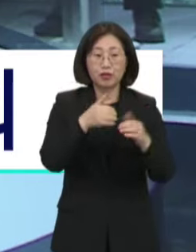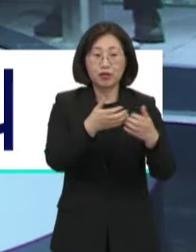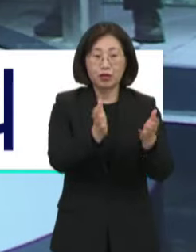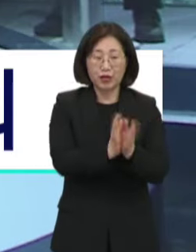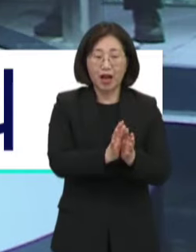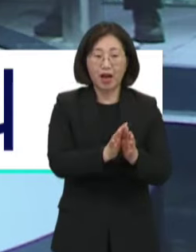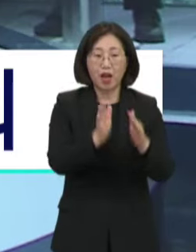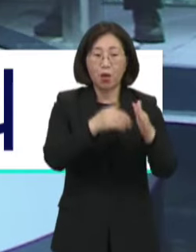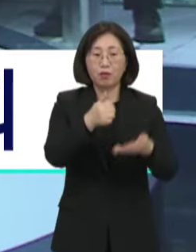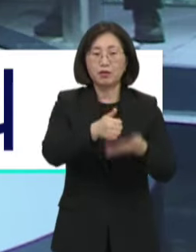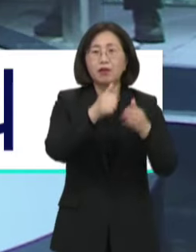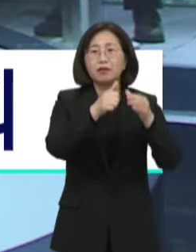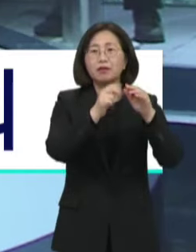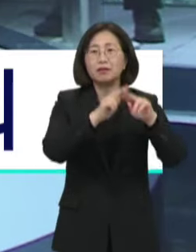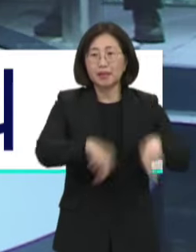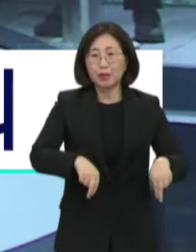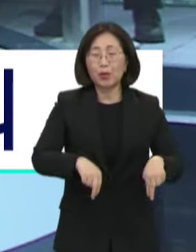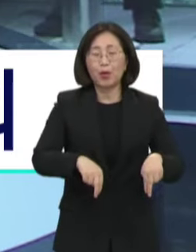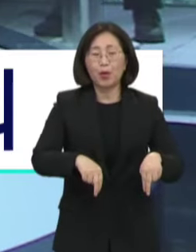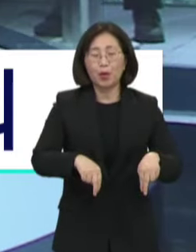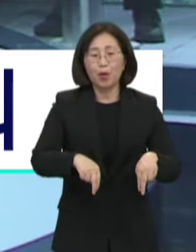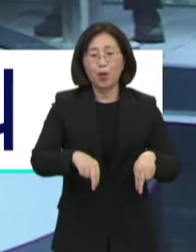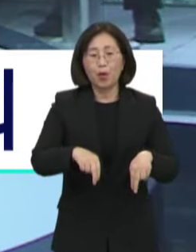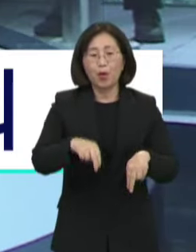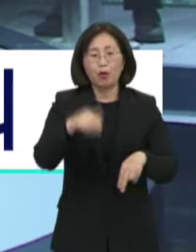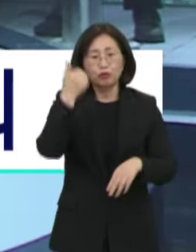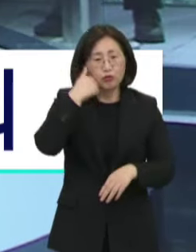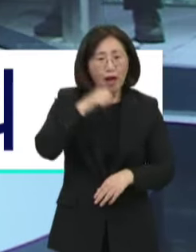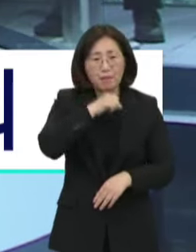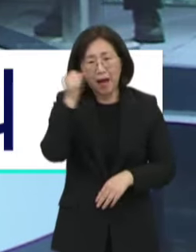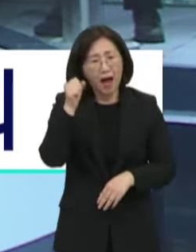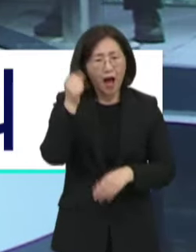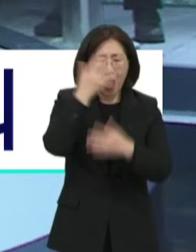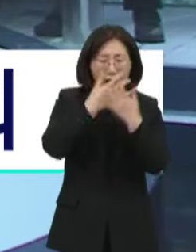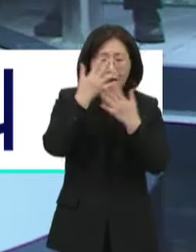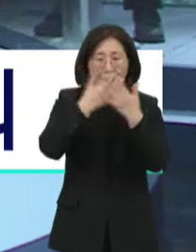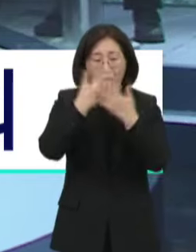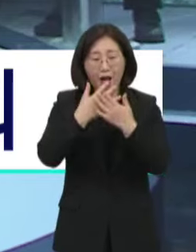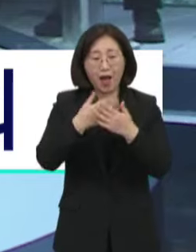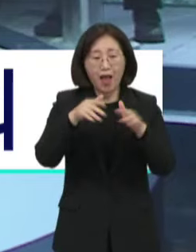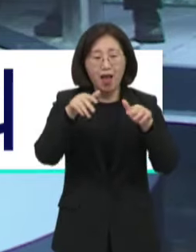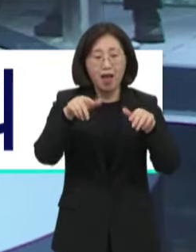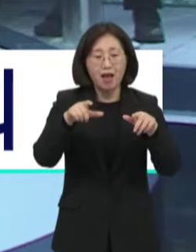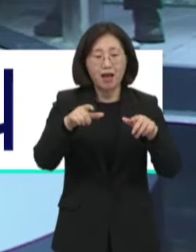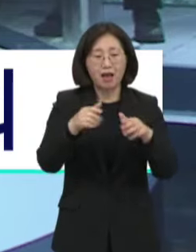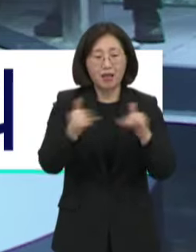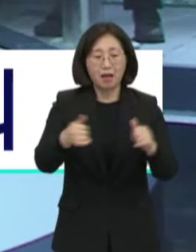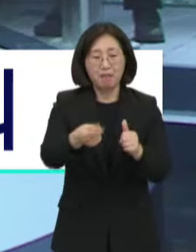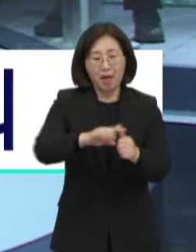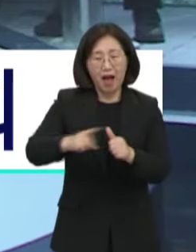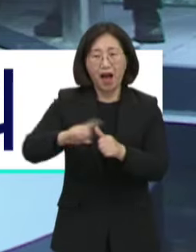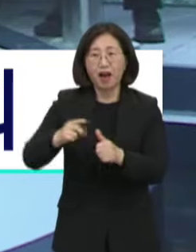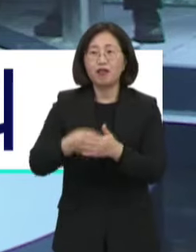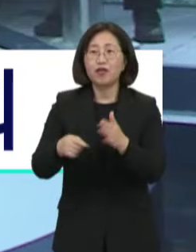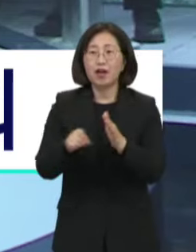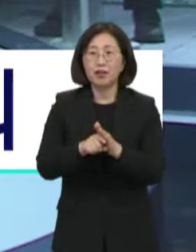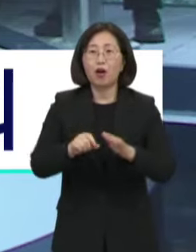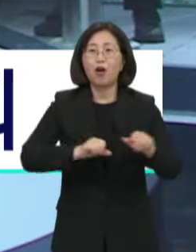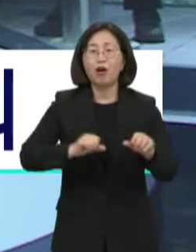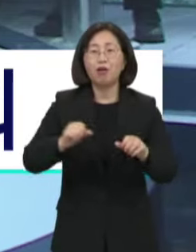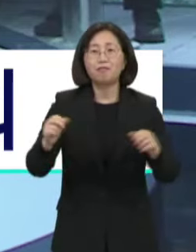공천 취소 사태로 한치 앞을 알 수 없는 지역 민심을 잡기 위해 치열한 공방전이 이어졌습니다. 김철진